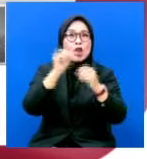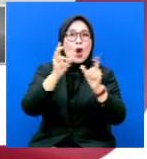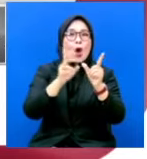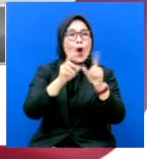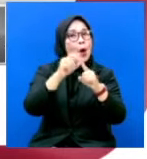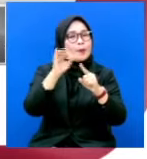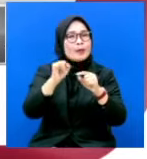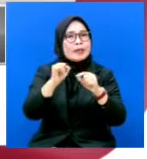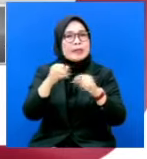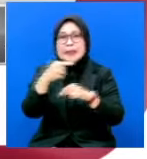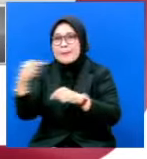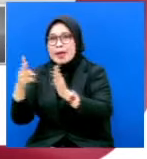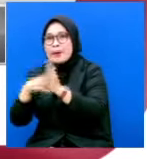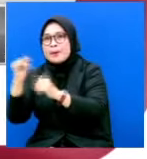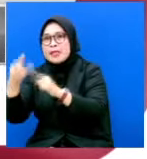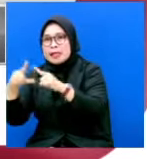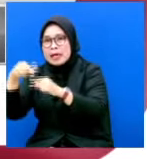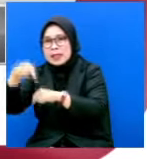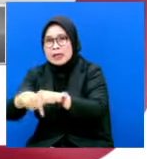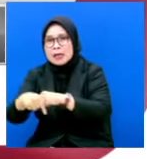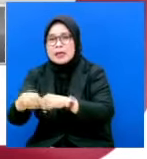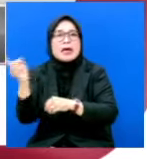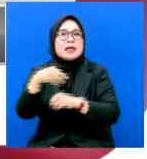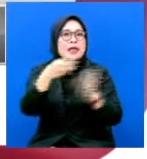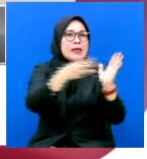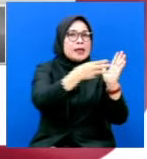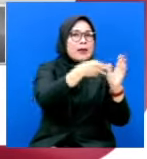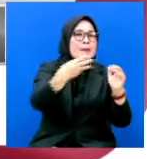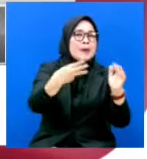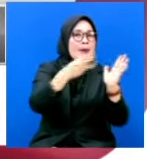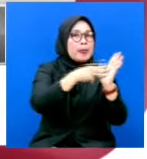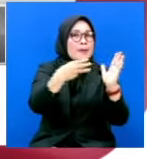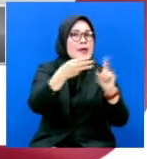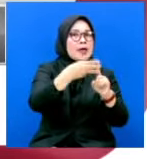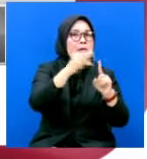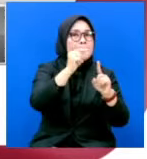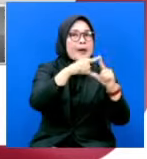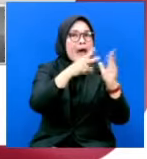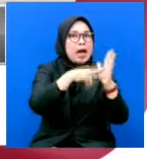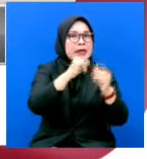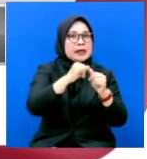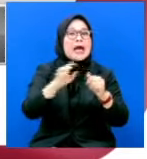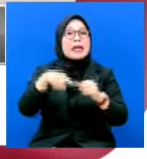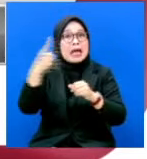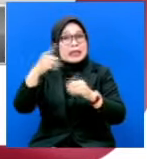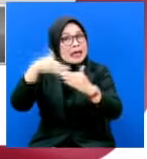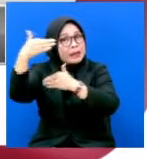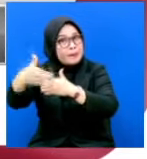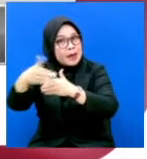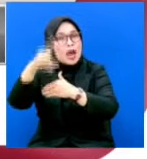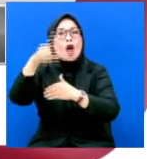dan Mia Selatan dari mubrani sampai ke amberbaken jadi itu yang ke depan harus kita